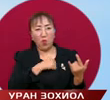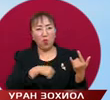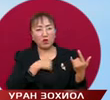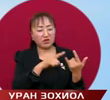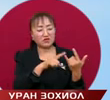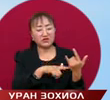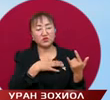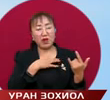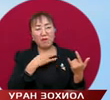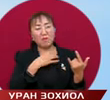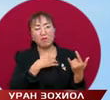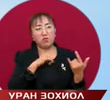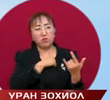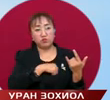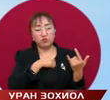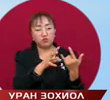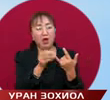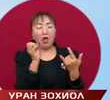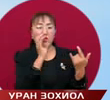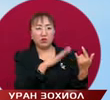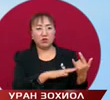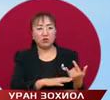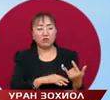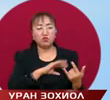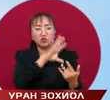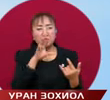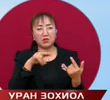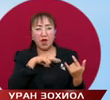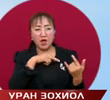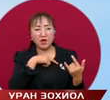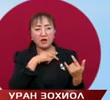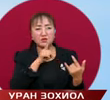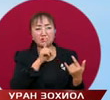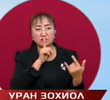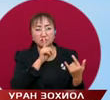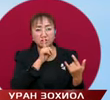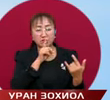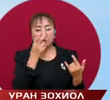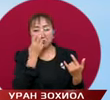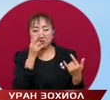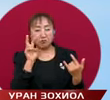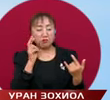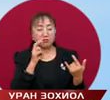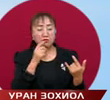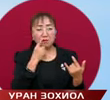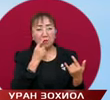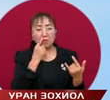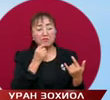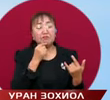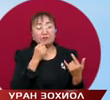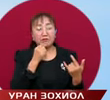бэ химээн зандрахад бүгд айгаад дэмэл бие биеэ харан нусаан